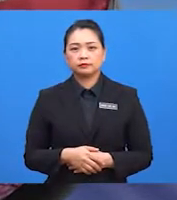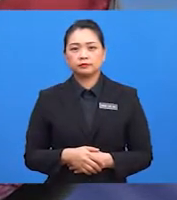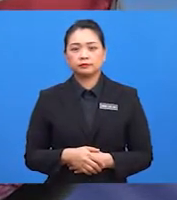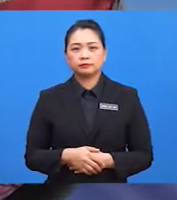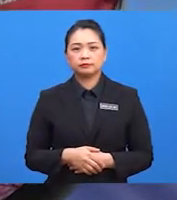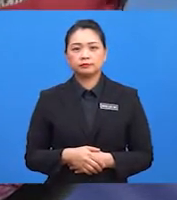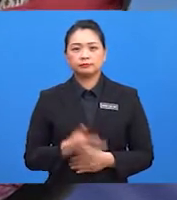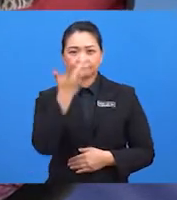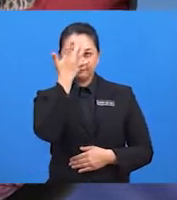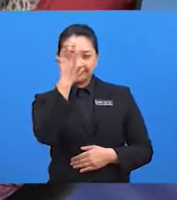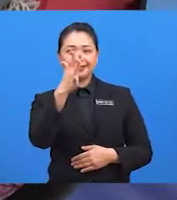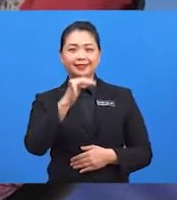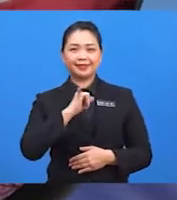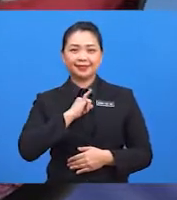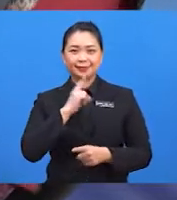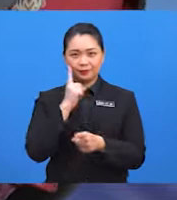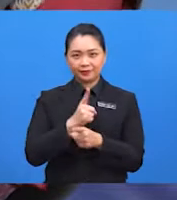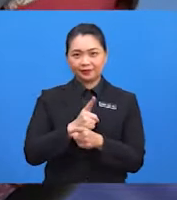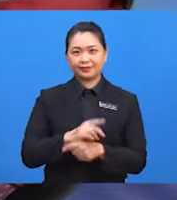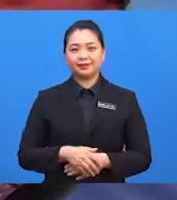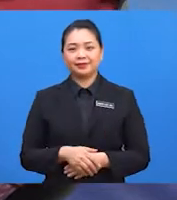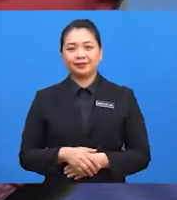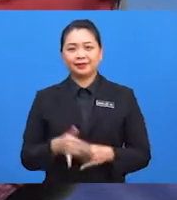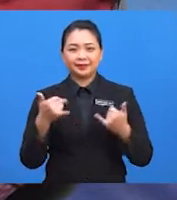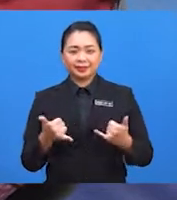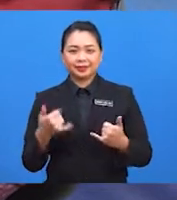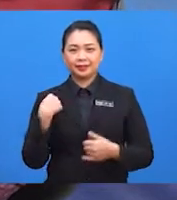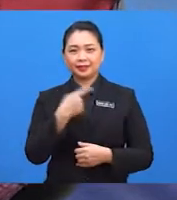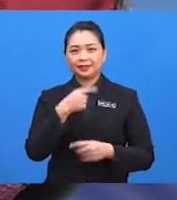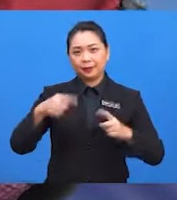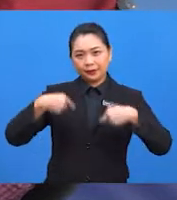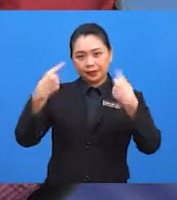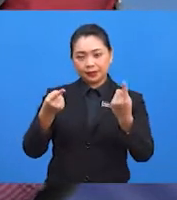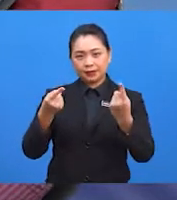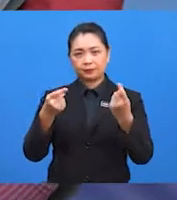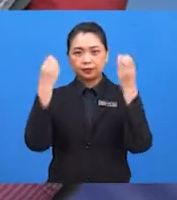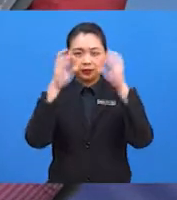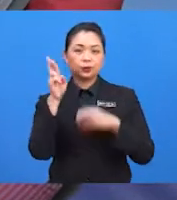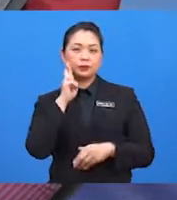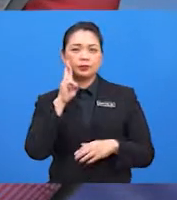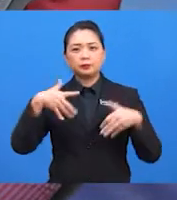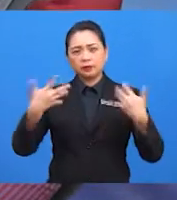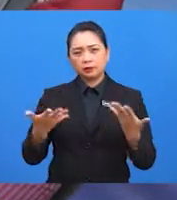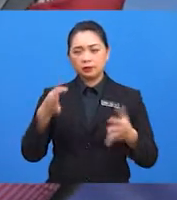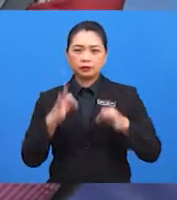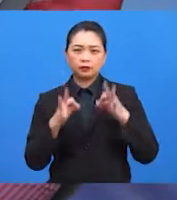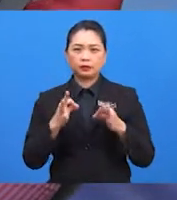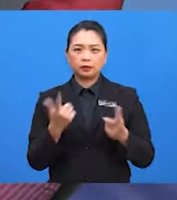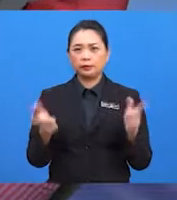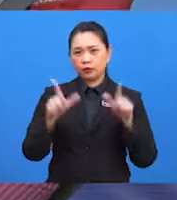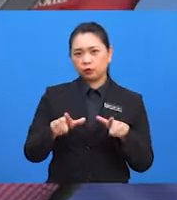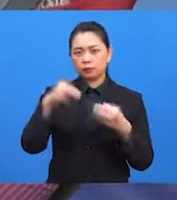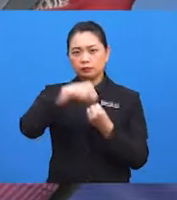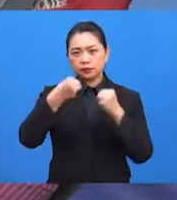Bijak juga saya rupanya. Ya. Seterusnya, saya kembali kepada Cikgu Rafidah. Bagaimana ya jika berlaku masalah